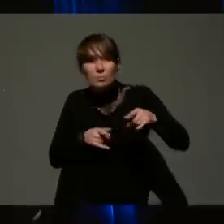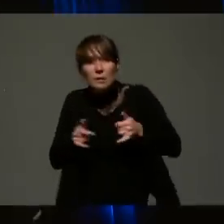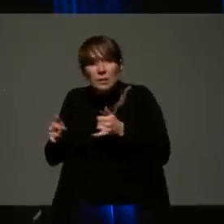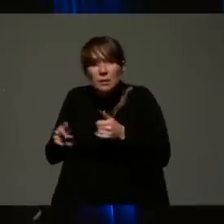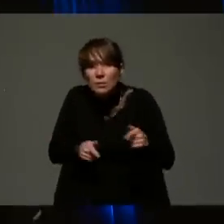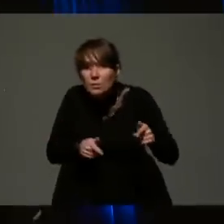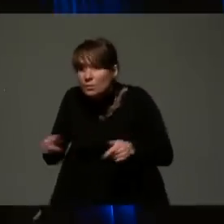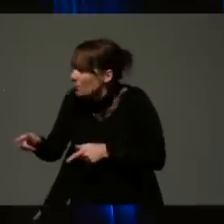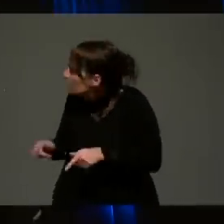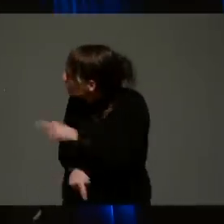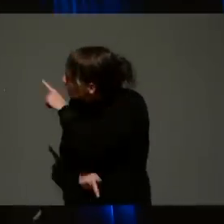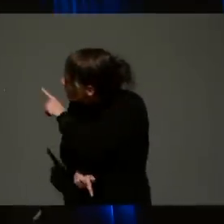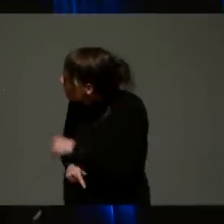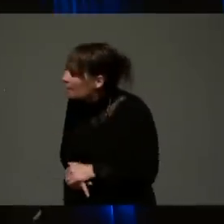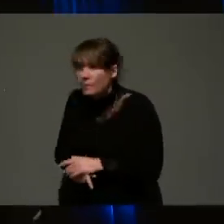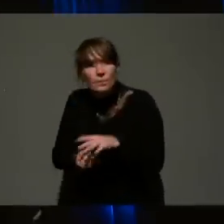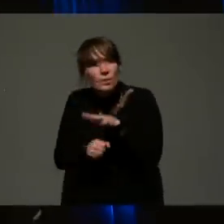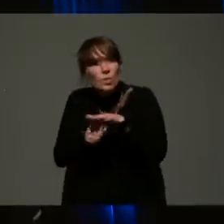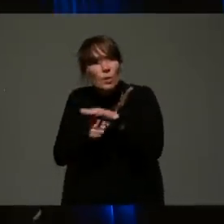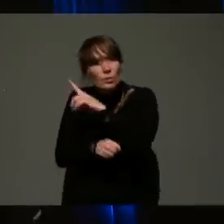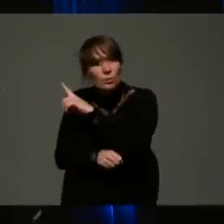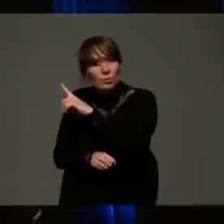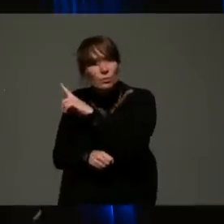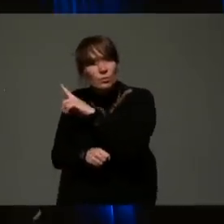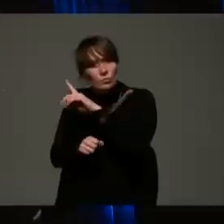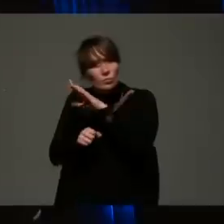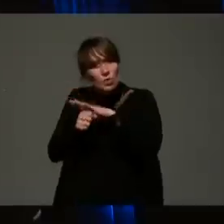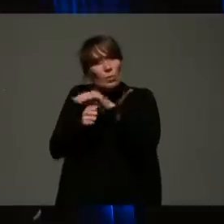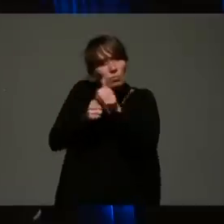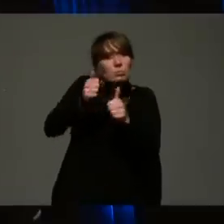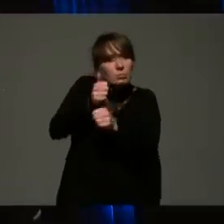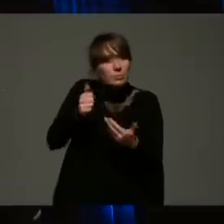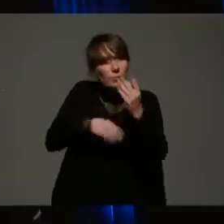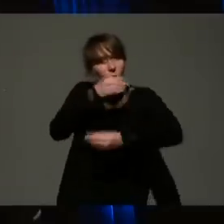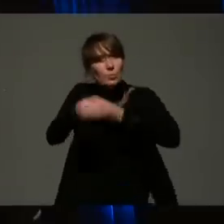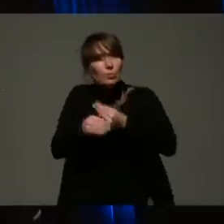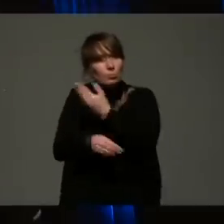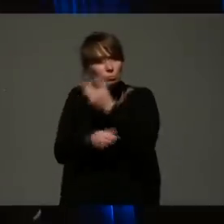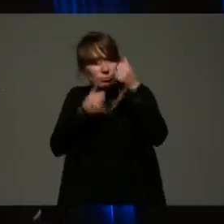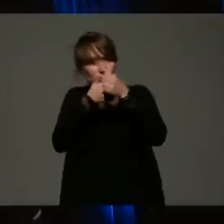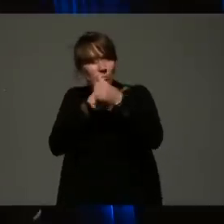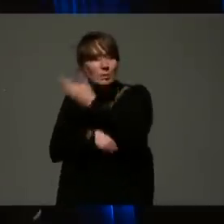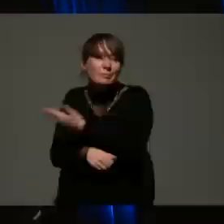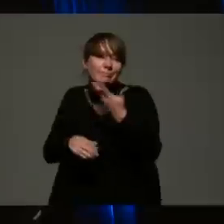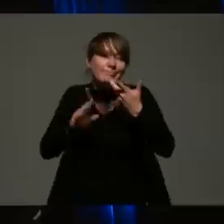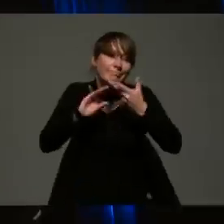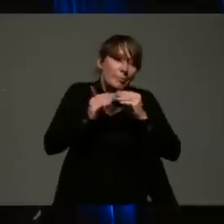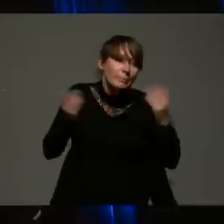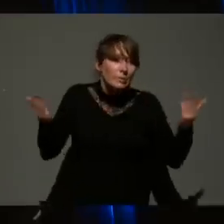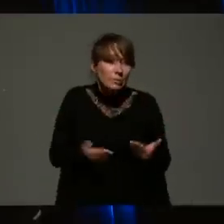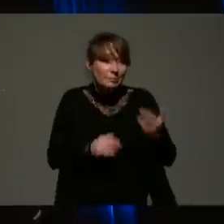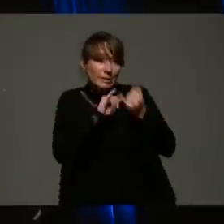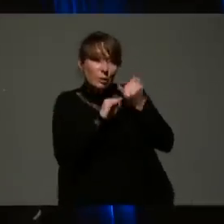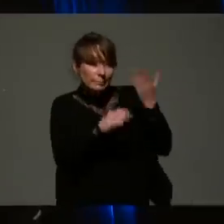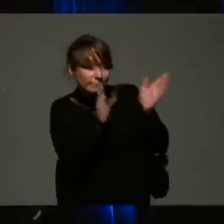Harding, qui a été championne et vice-championne du monde. Le seul petit défaut qu'elle avait, c'est qu'elle avait demandé à son petit